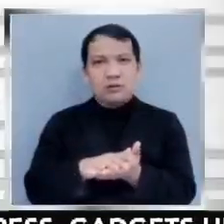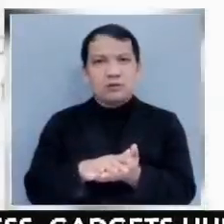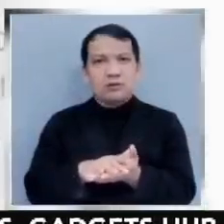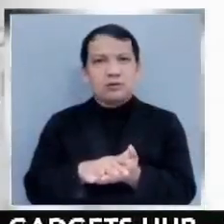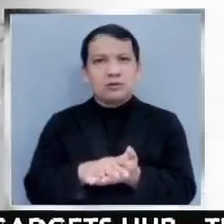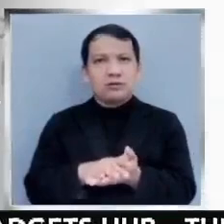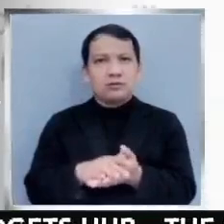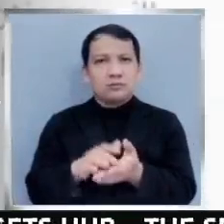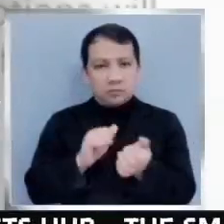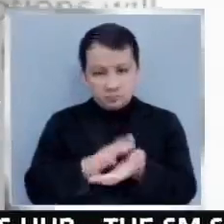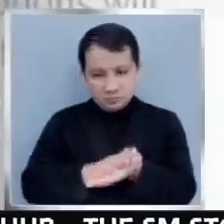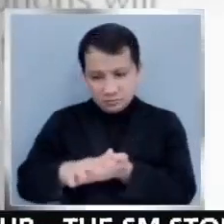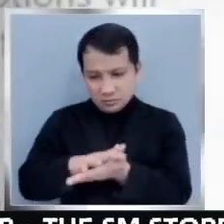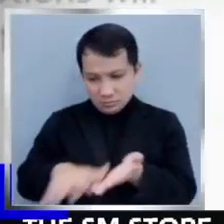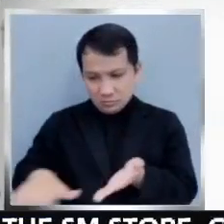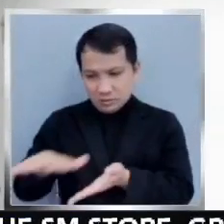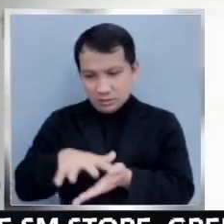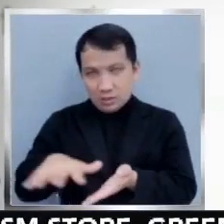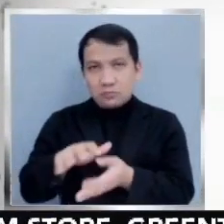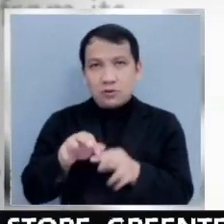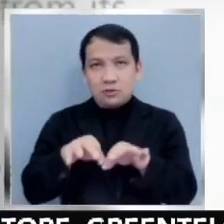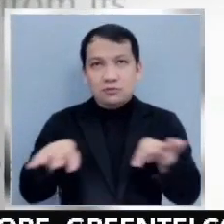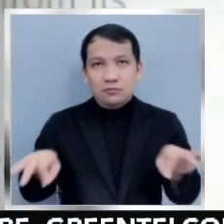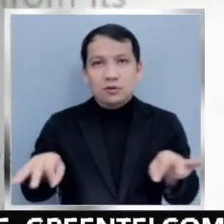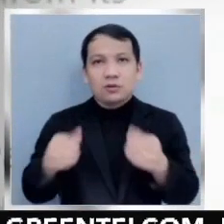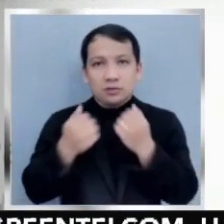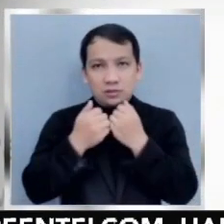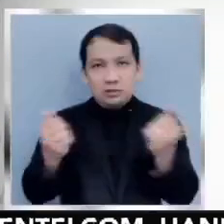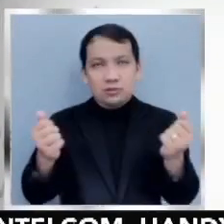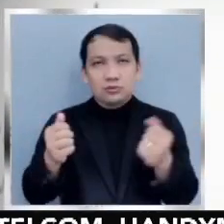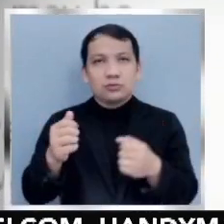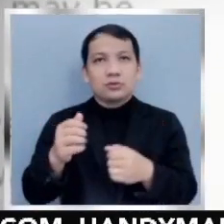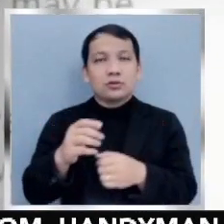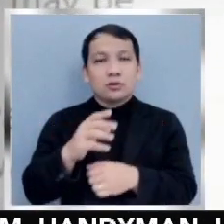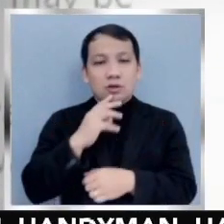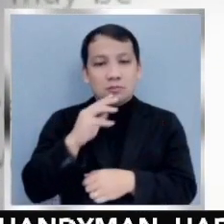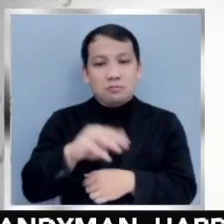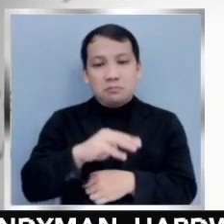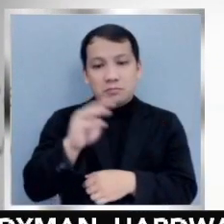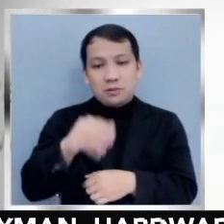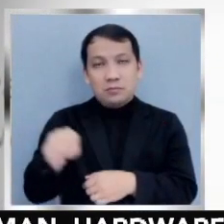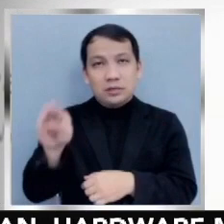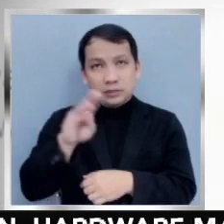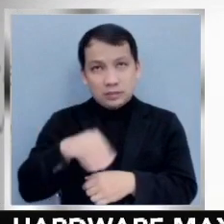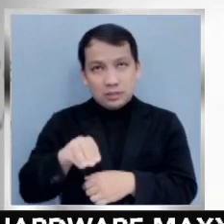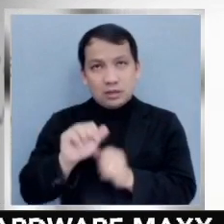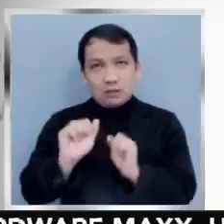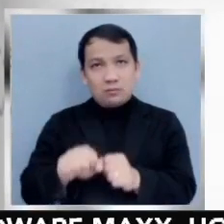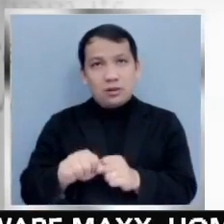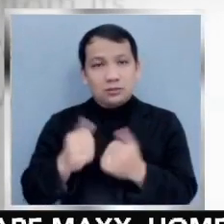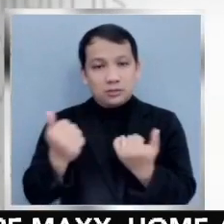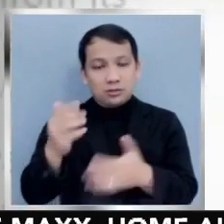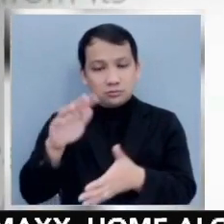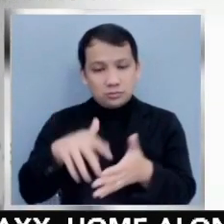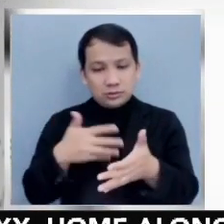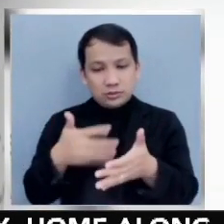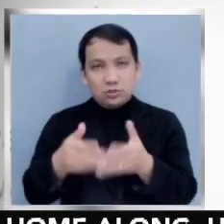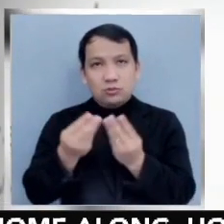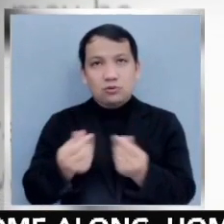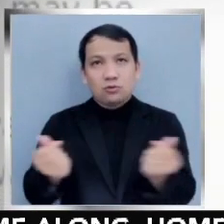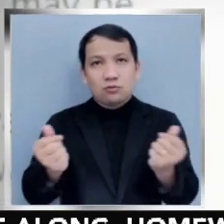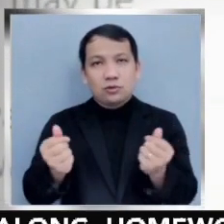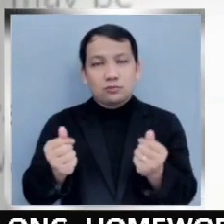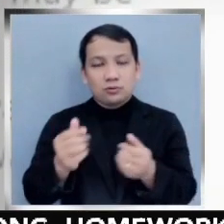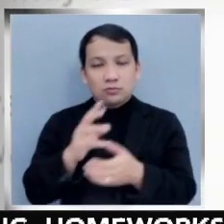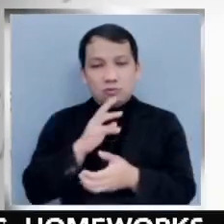yun. Inanunsyo ng Maynilad Water Services na simula ngayong gabi ang daily water interruption sa mga bahagi ng Caloocan,